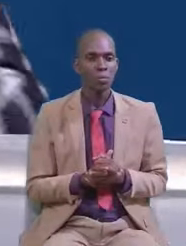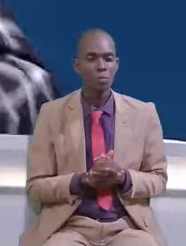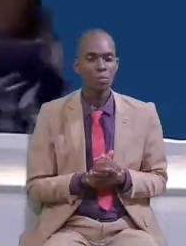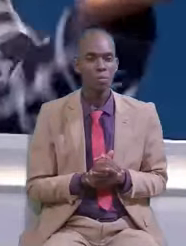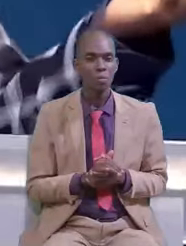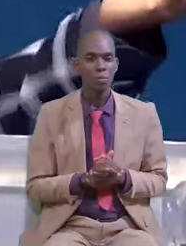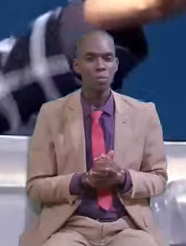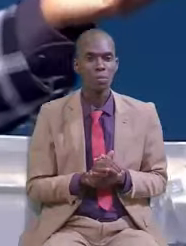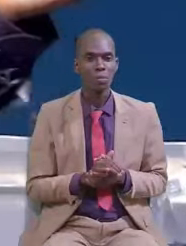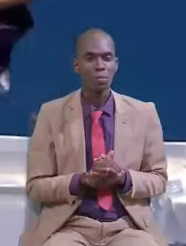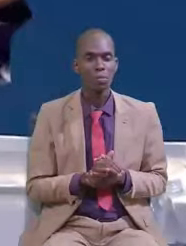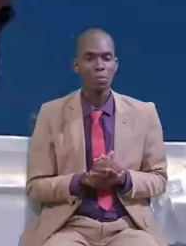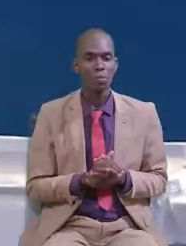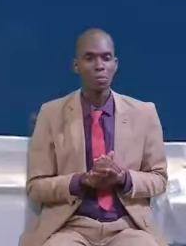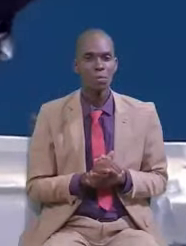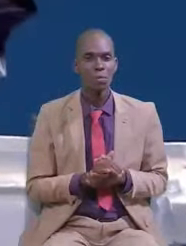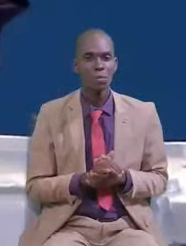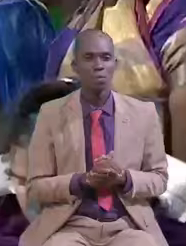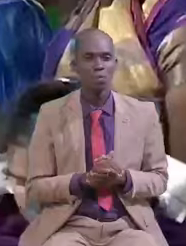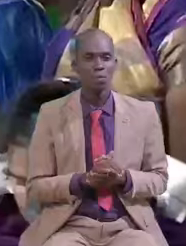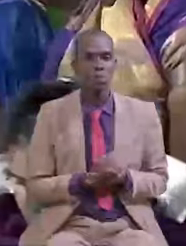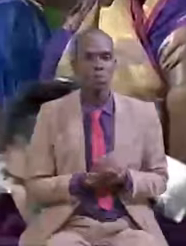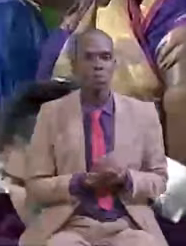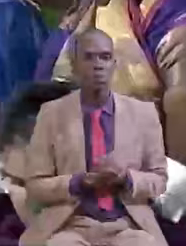de tout le monde.